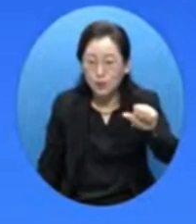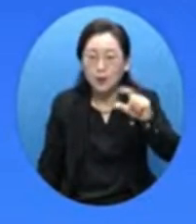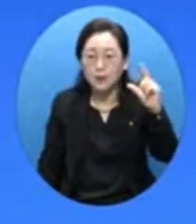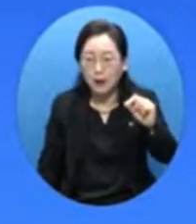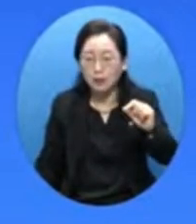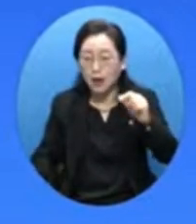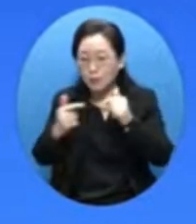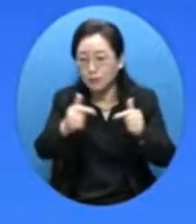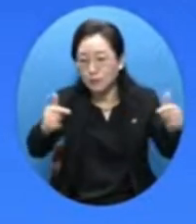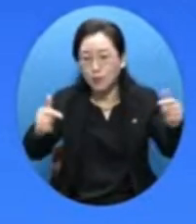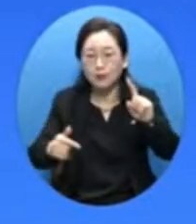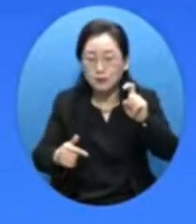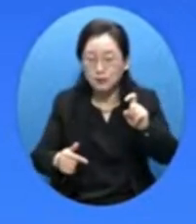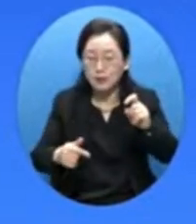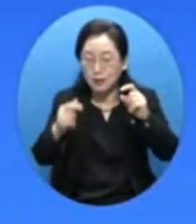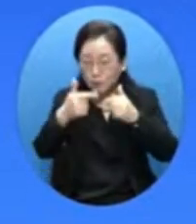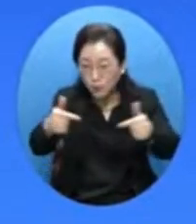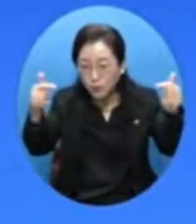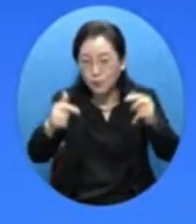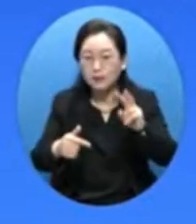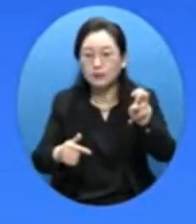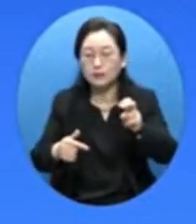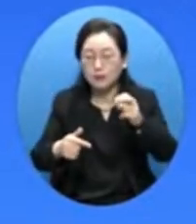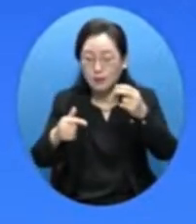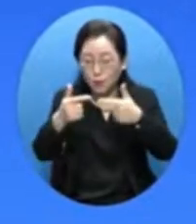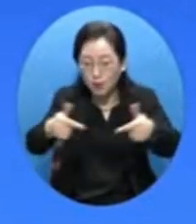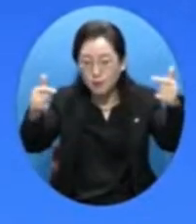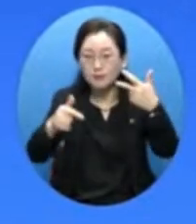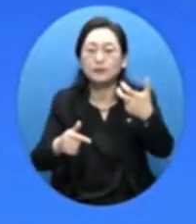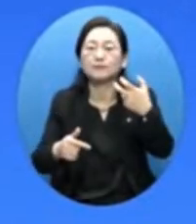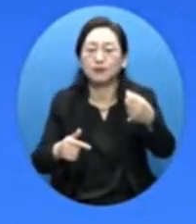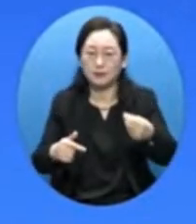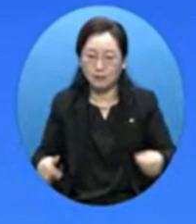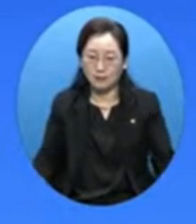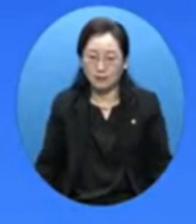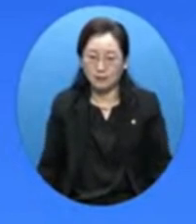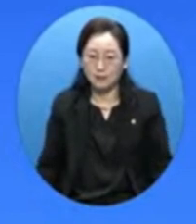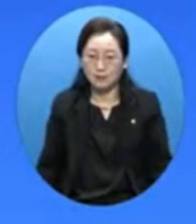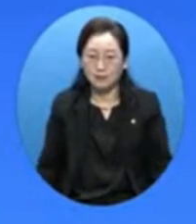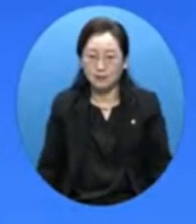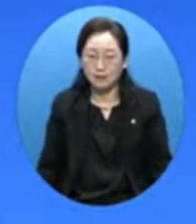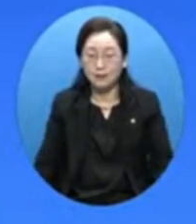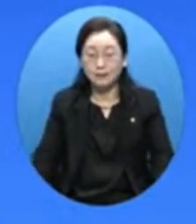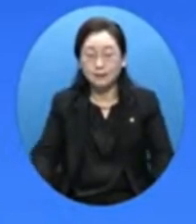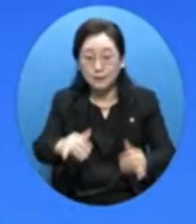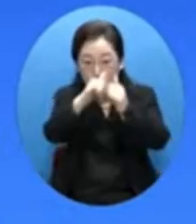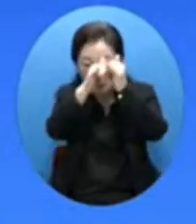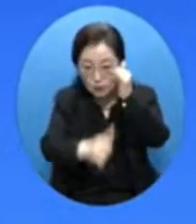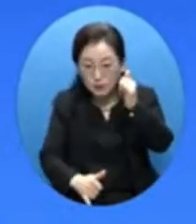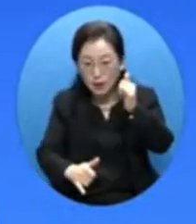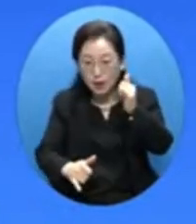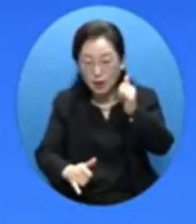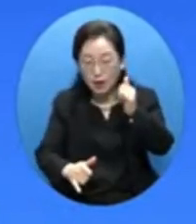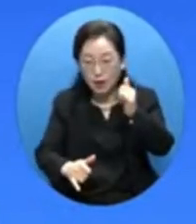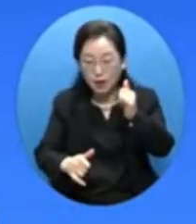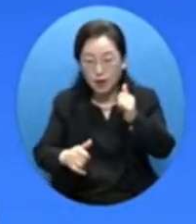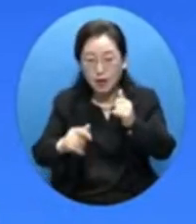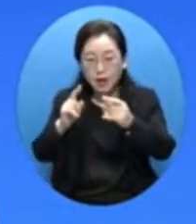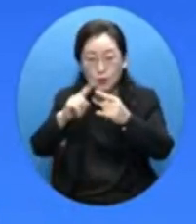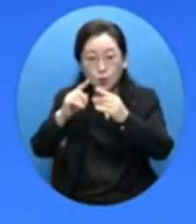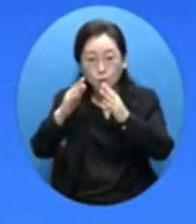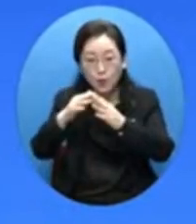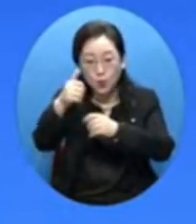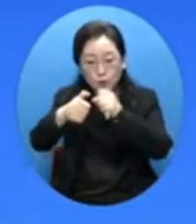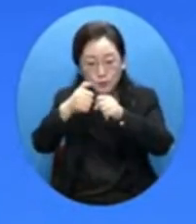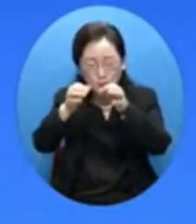되고 10만 명이 되고 20만 명이 되고 70만 명이 역사 우리 교회 역사 50년 만에 78만 명을